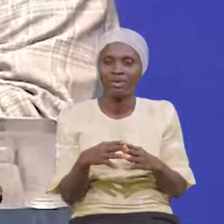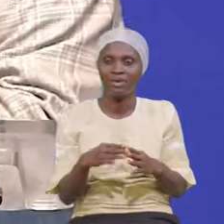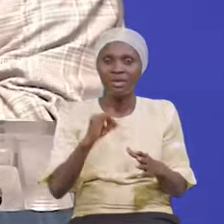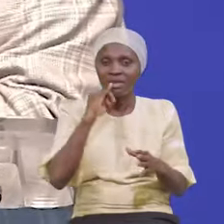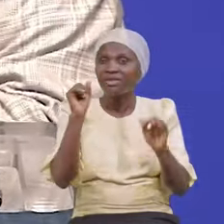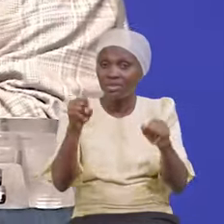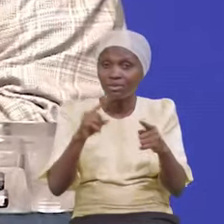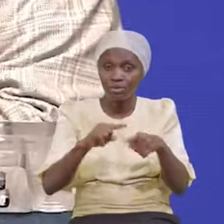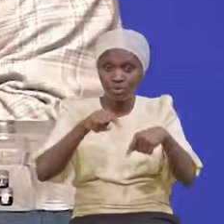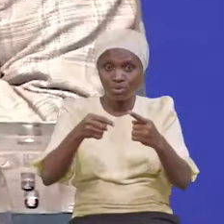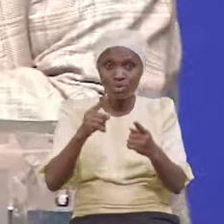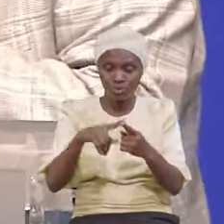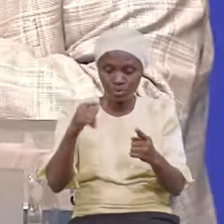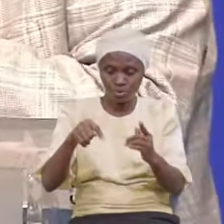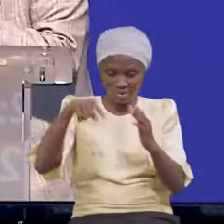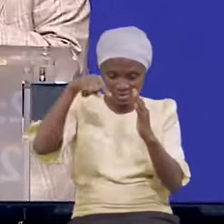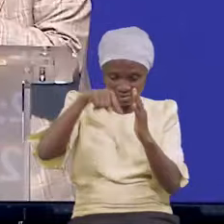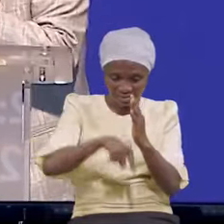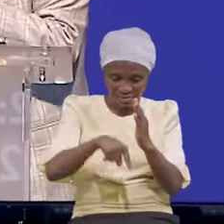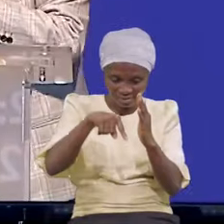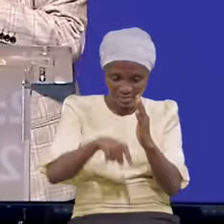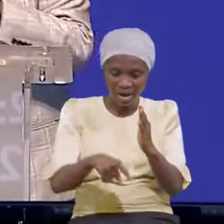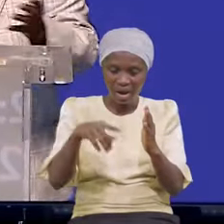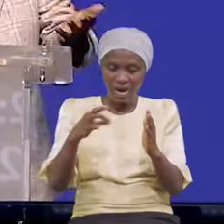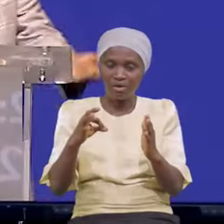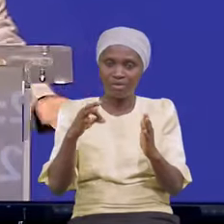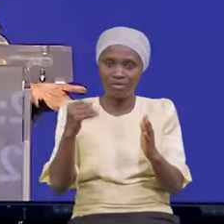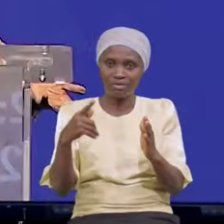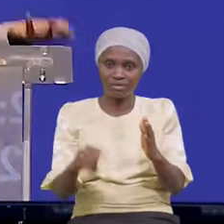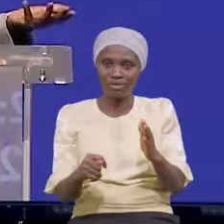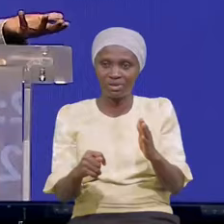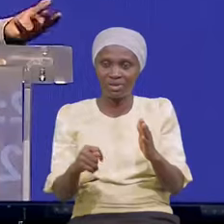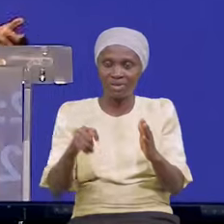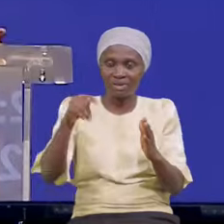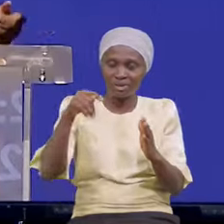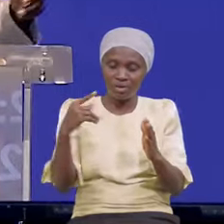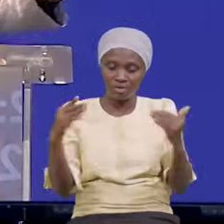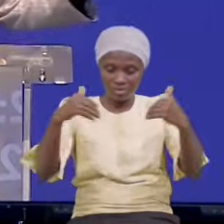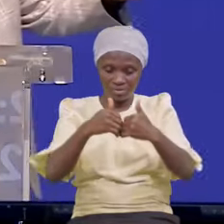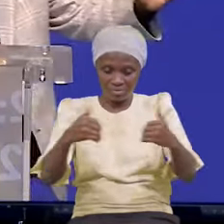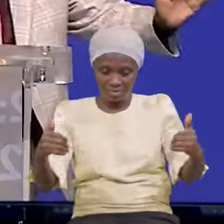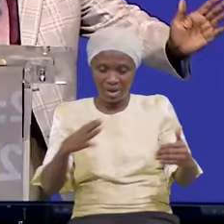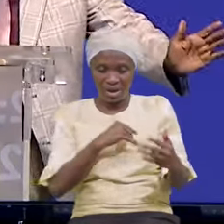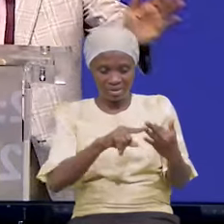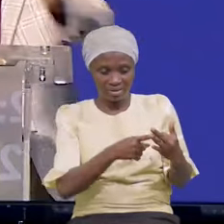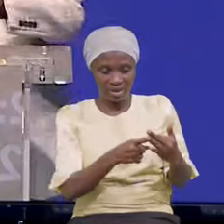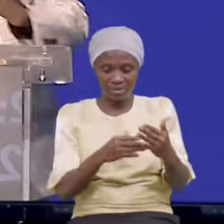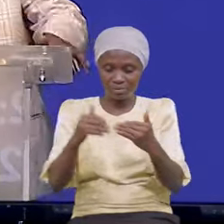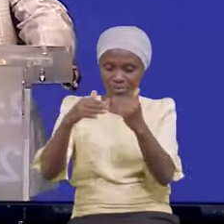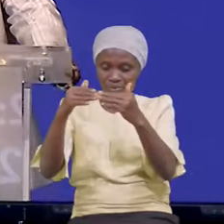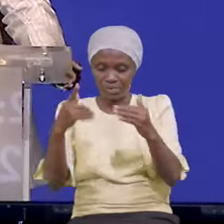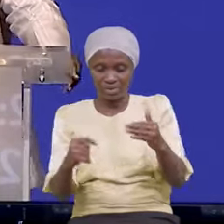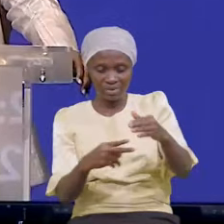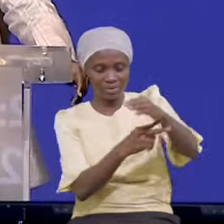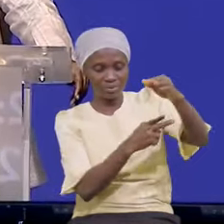able to go to the depths of the ditch of the gulf and start building a bridge between God and